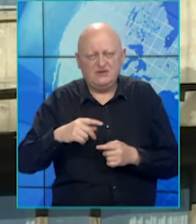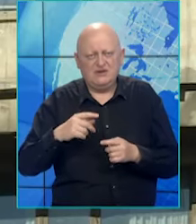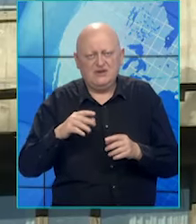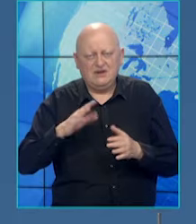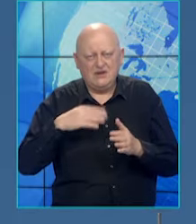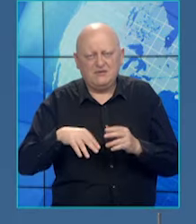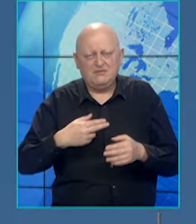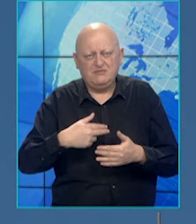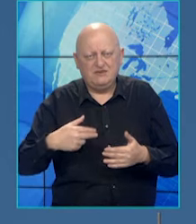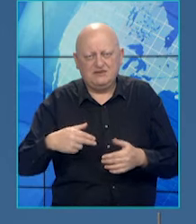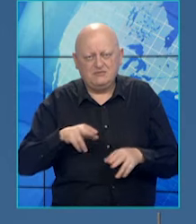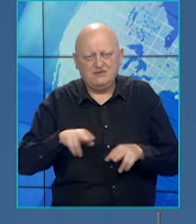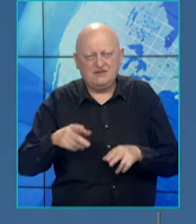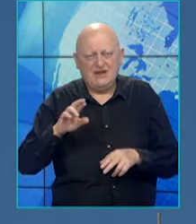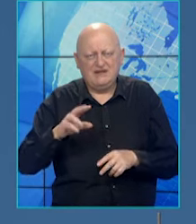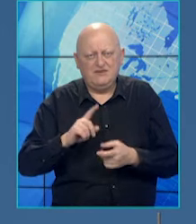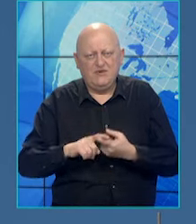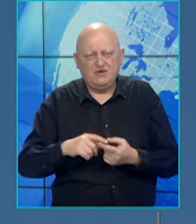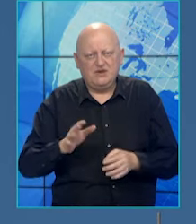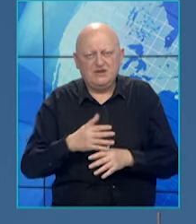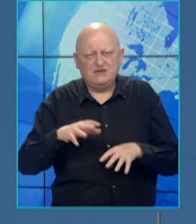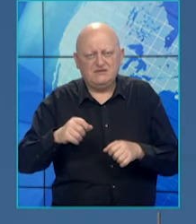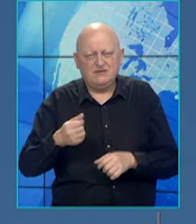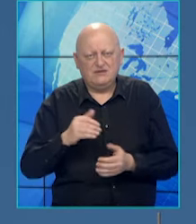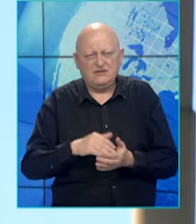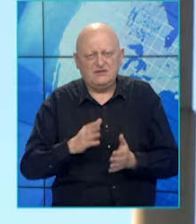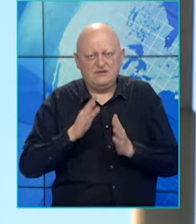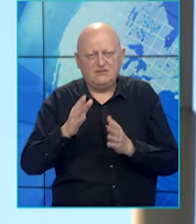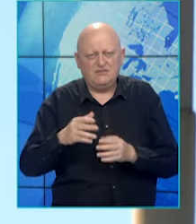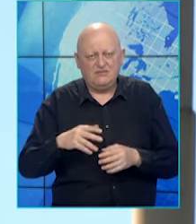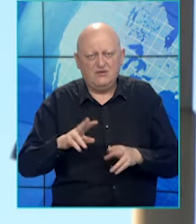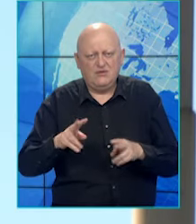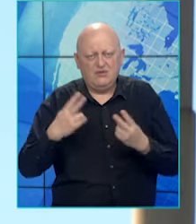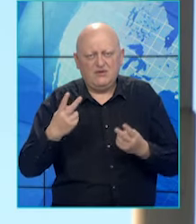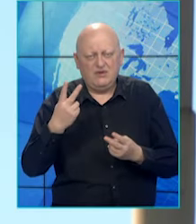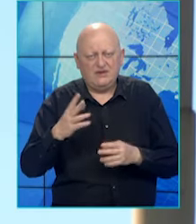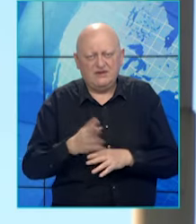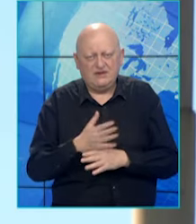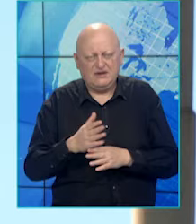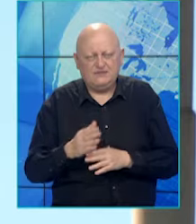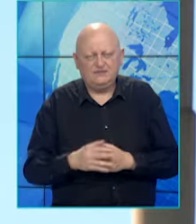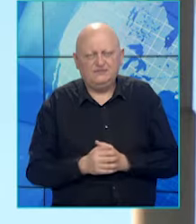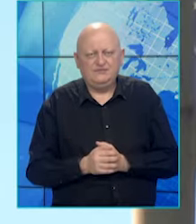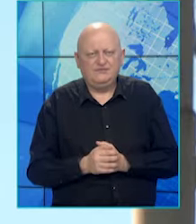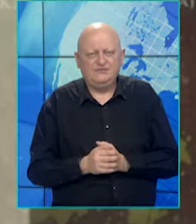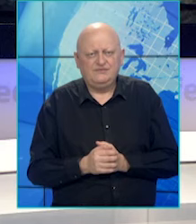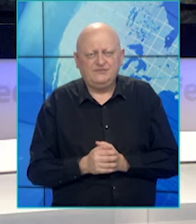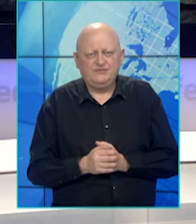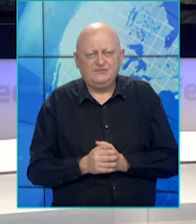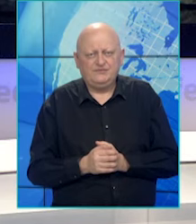iz kabineta ministra Edina Forte. Entitetske vlasti novac bi trebale usmjeriti javnim medijima u dva entiteta.